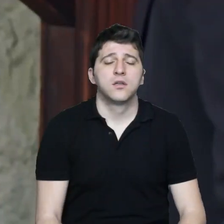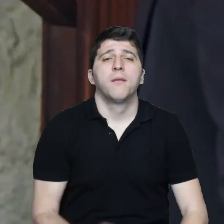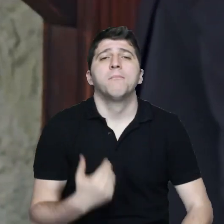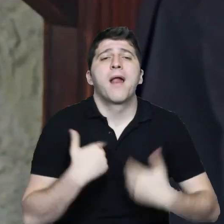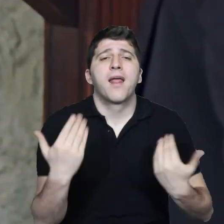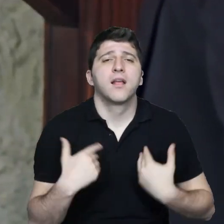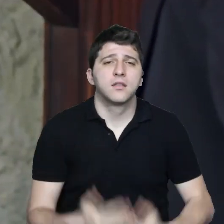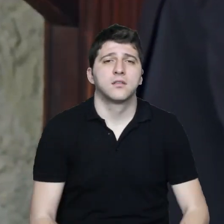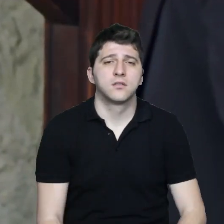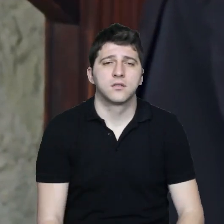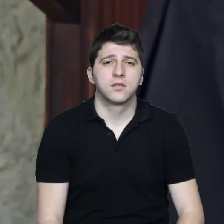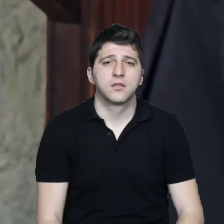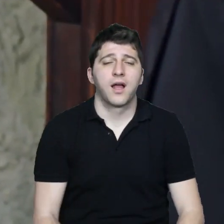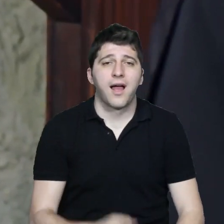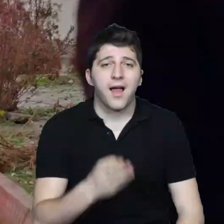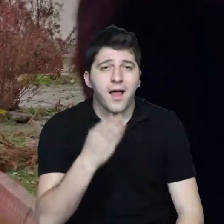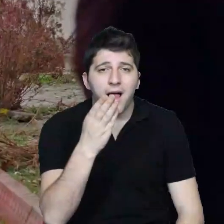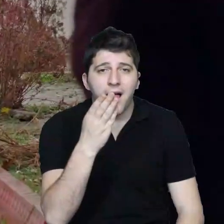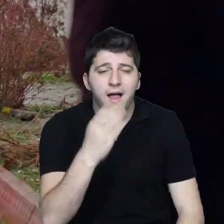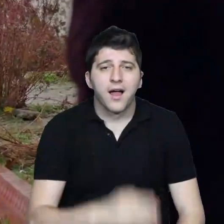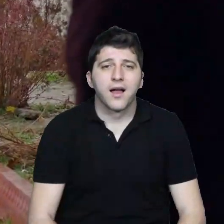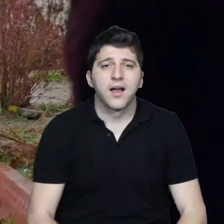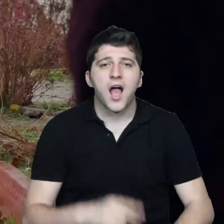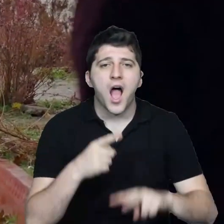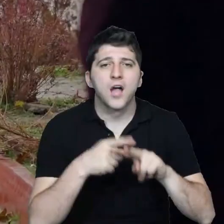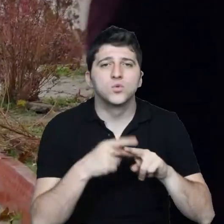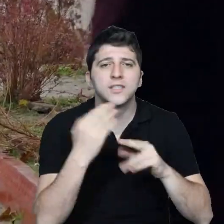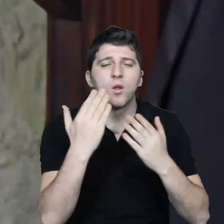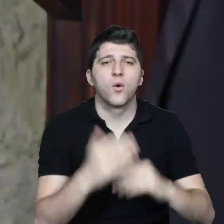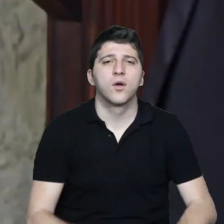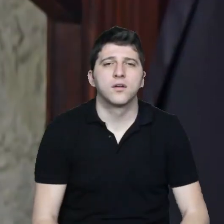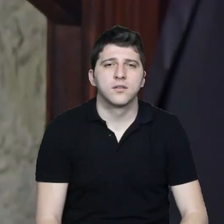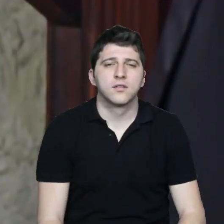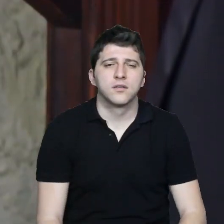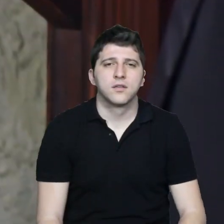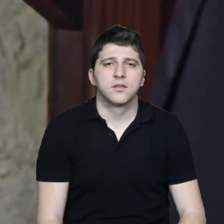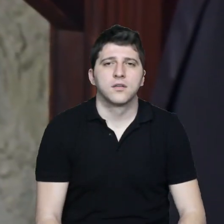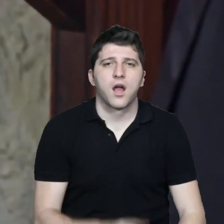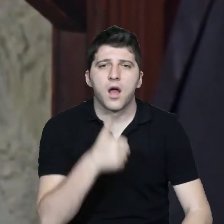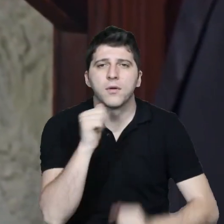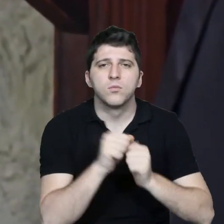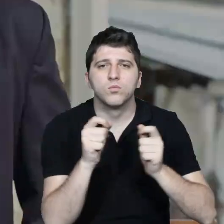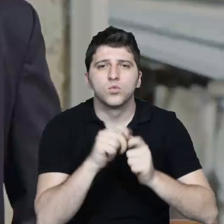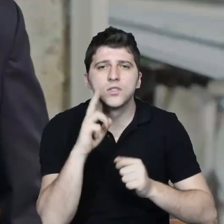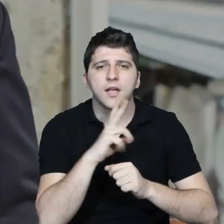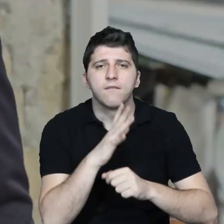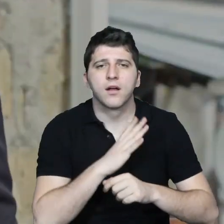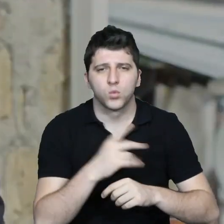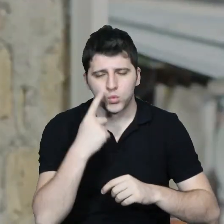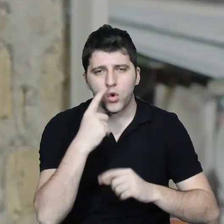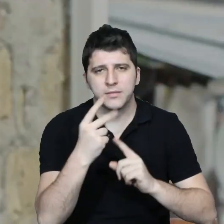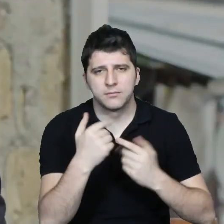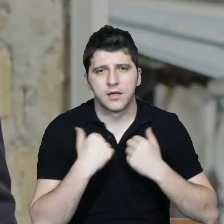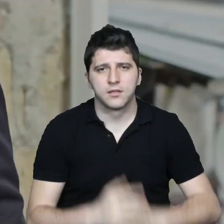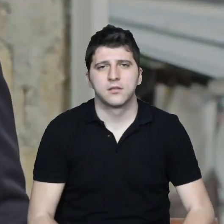ne? Aa, Aysun geliyor. Abi yanında da Burcu yengem var. Görüyorum